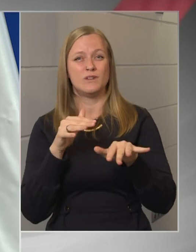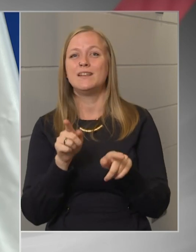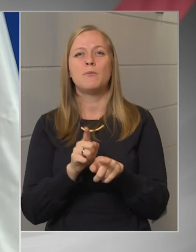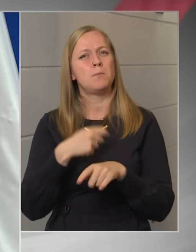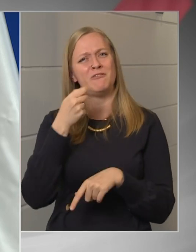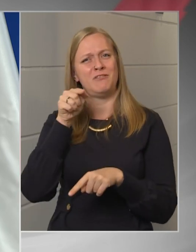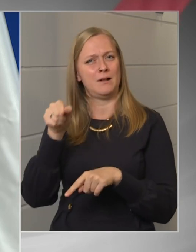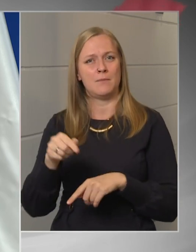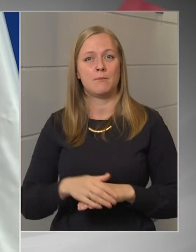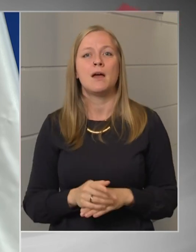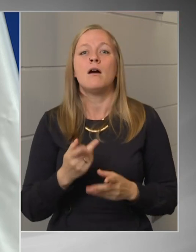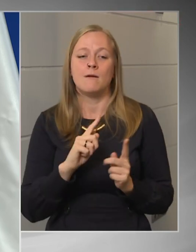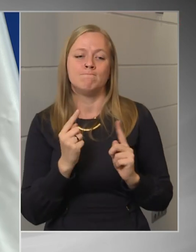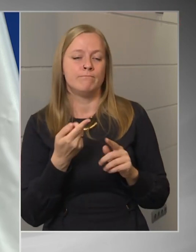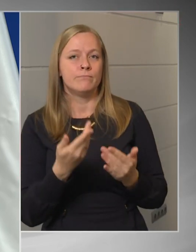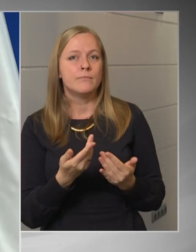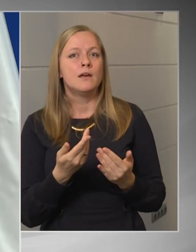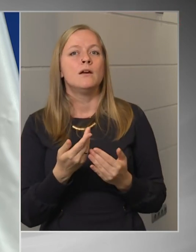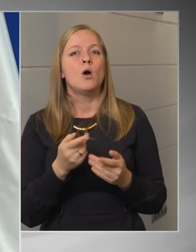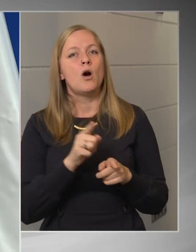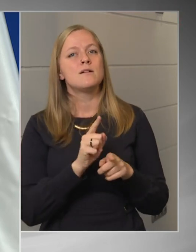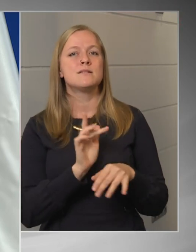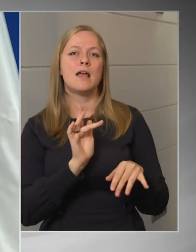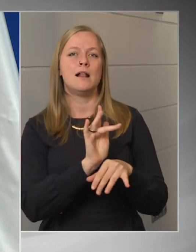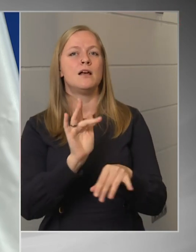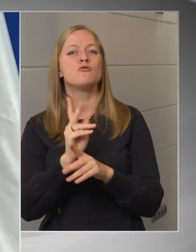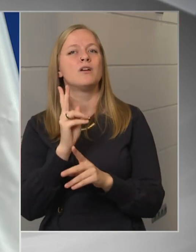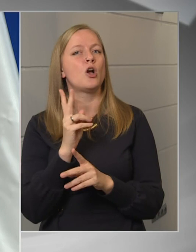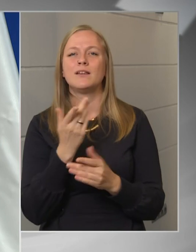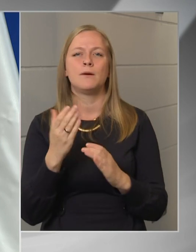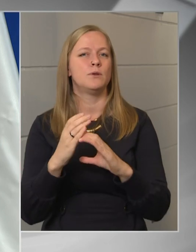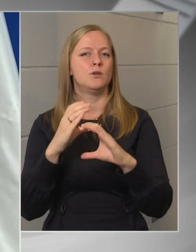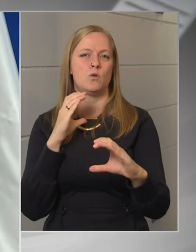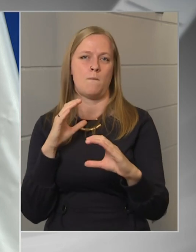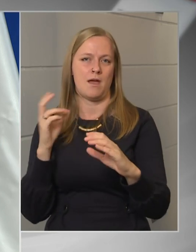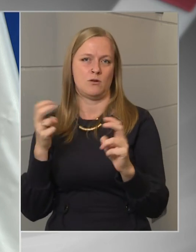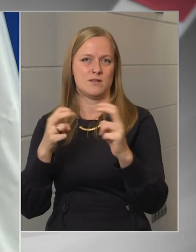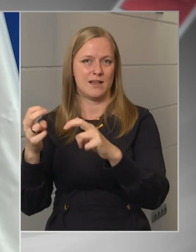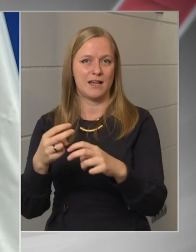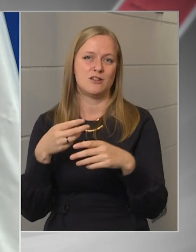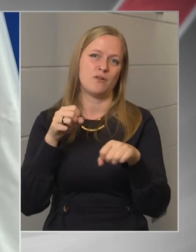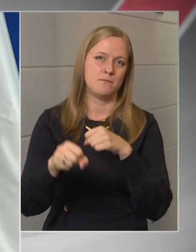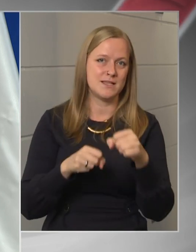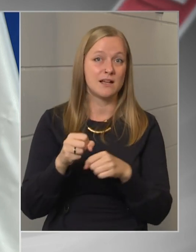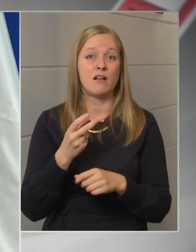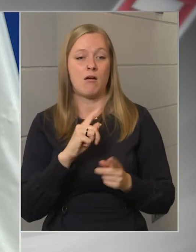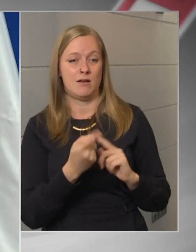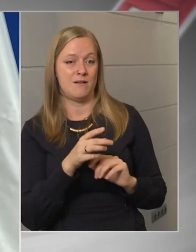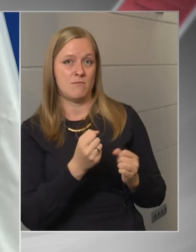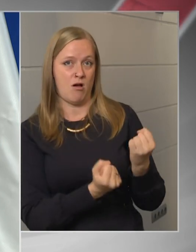hanem amikor közellenségé kell tenni azt, aki nem tömegközlekedéssel, gyalog vagy biciklivel jár, hanem esetleg autóval. Ezt mi